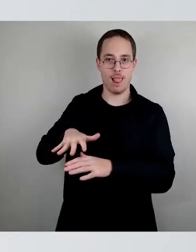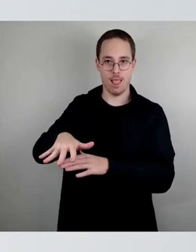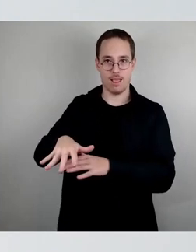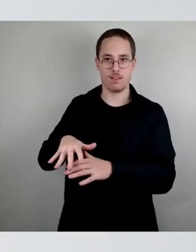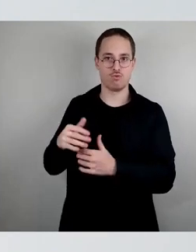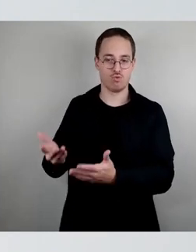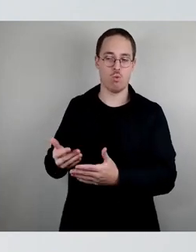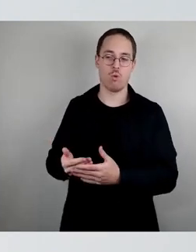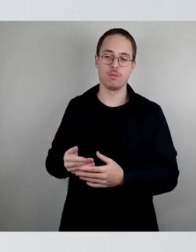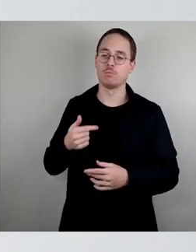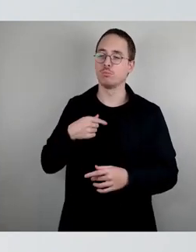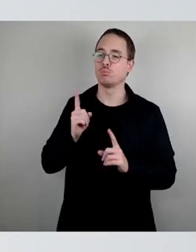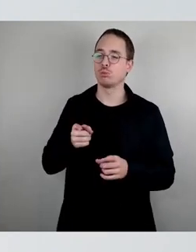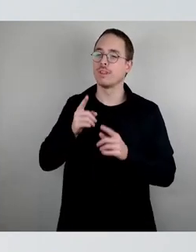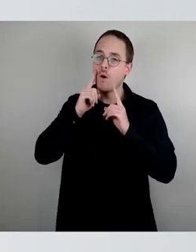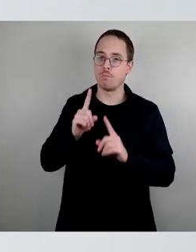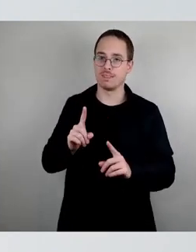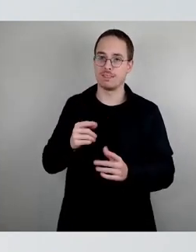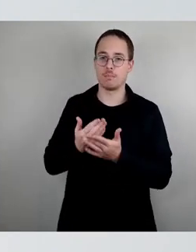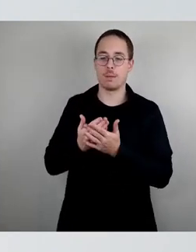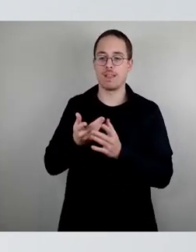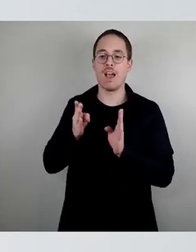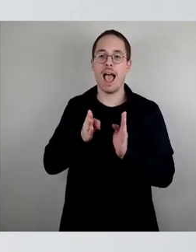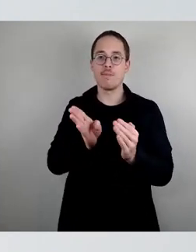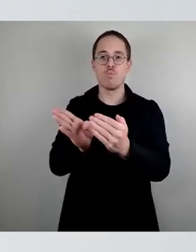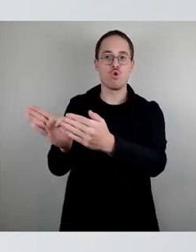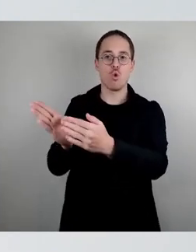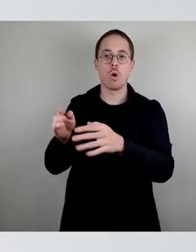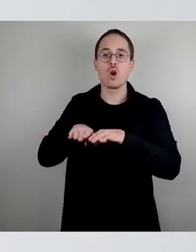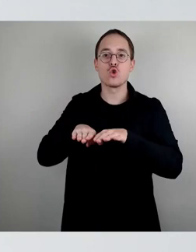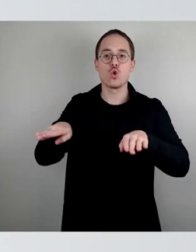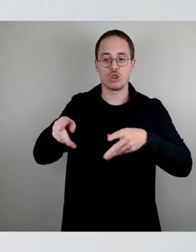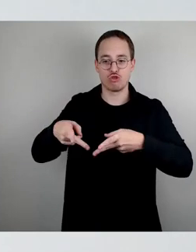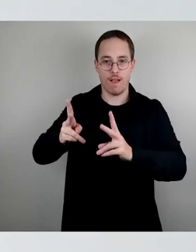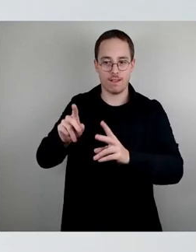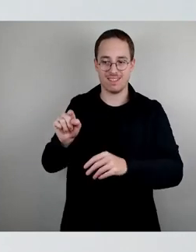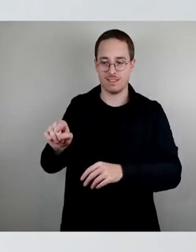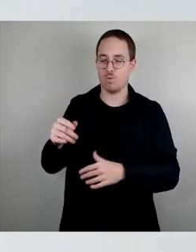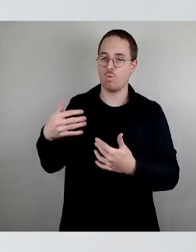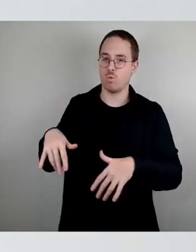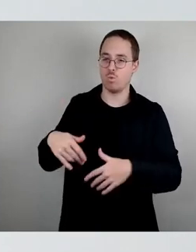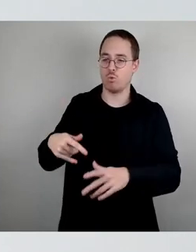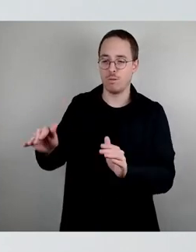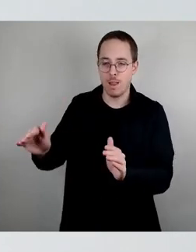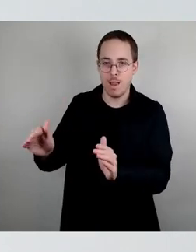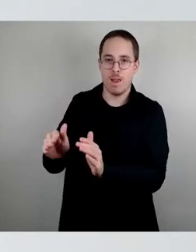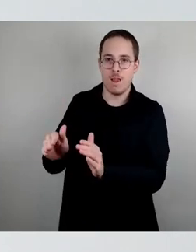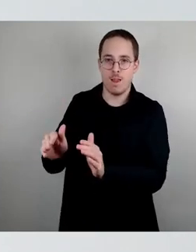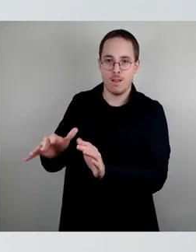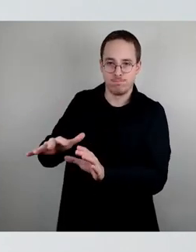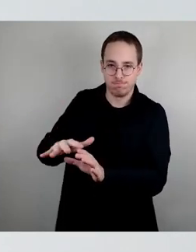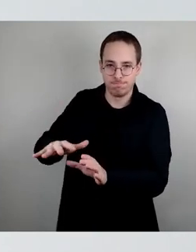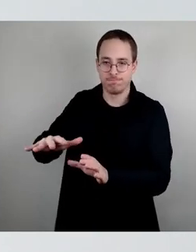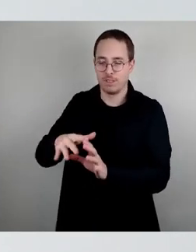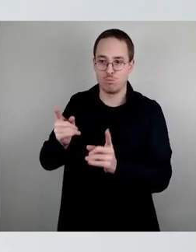Grundstraße geht es eben sehr, sehr eng zu. Dort sind die Flächen besonders knapp und dort müssen eben alle Verkehrsarten untergebracht werden. Es